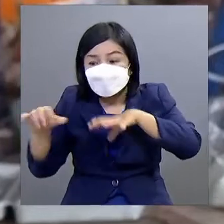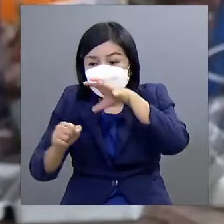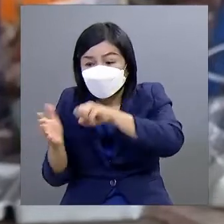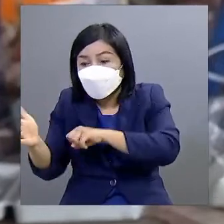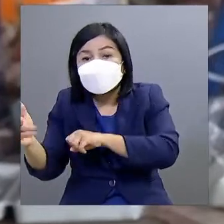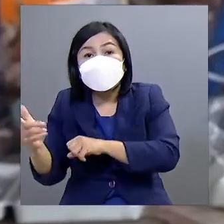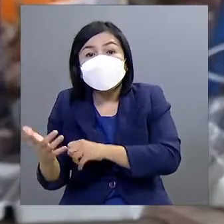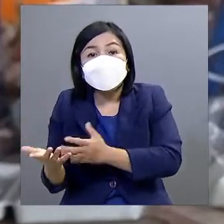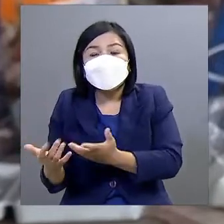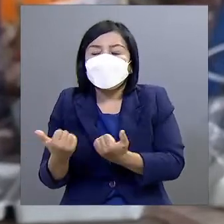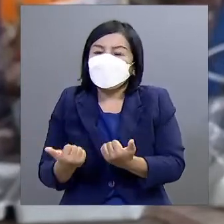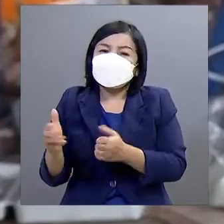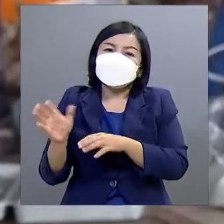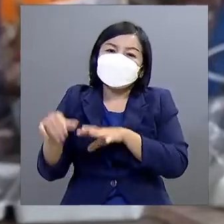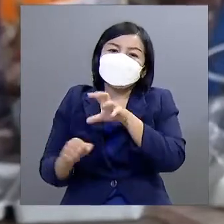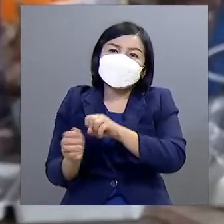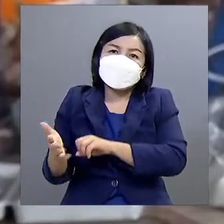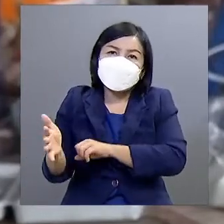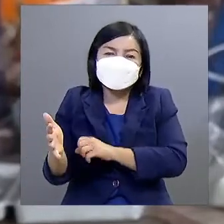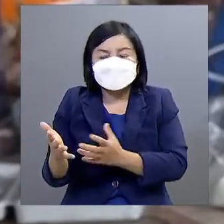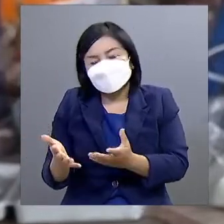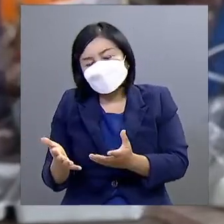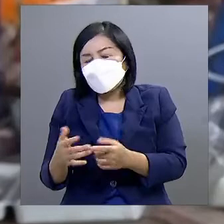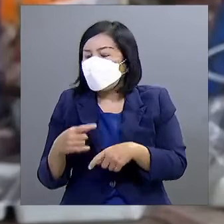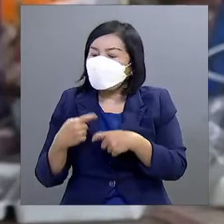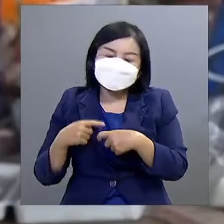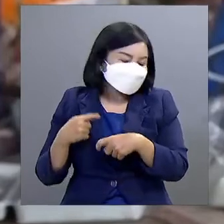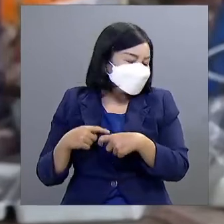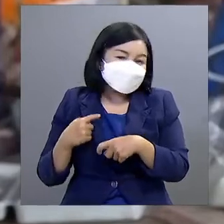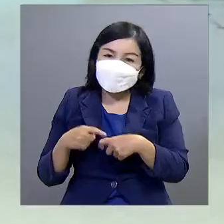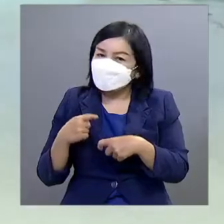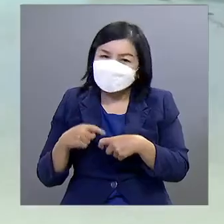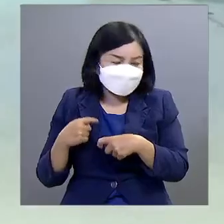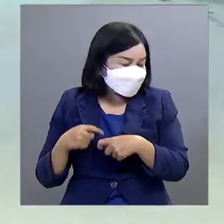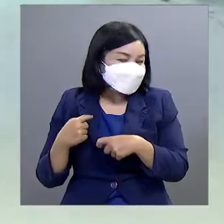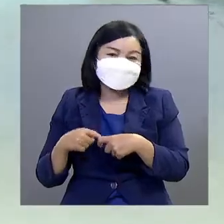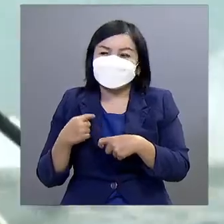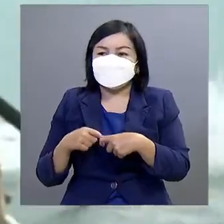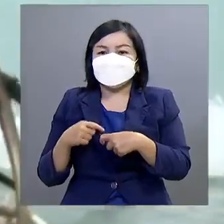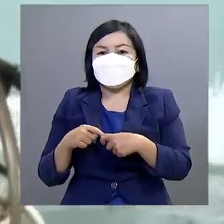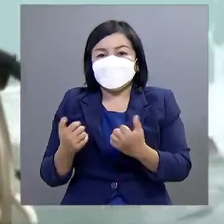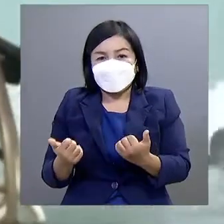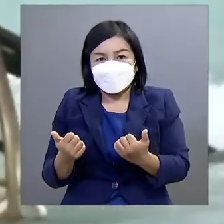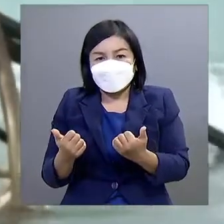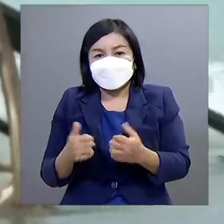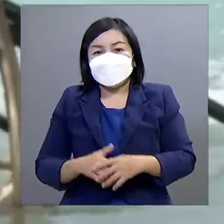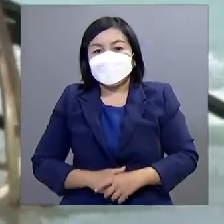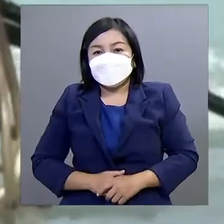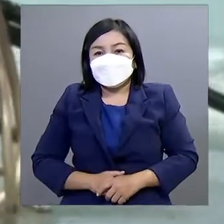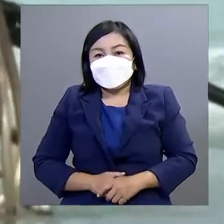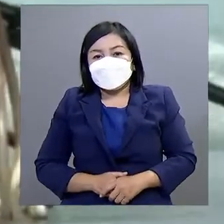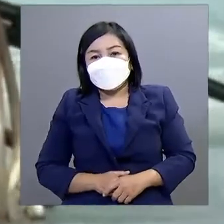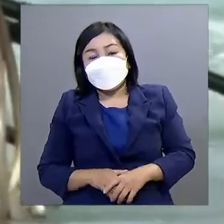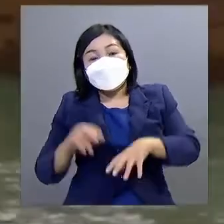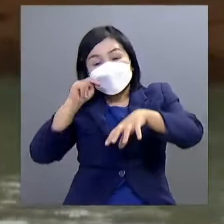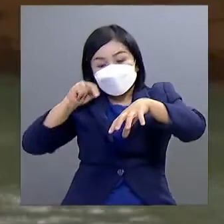งนี ้ มันเย่สุดๆเลย เกาะลีเป๊ะจังหวัดสตูล